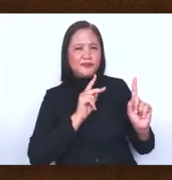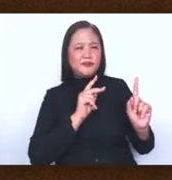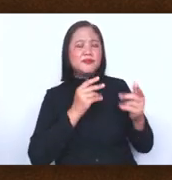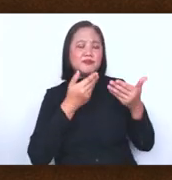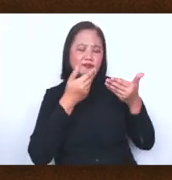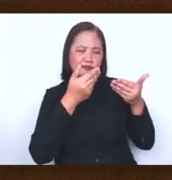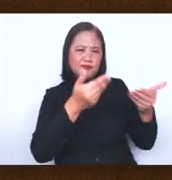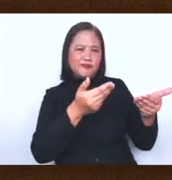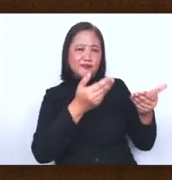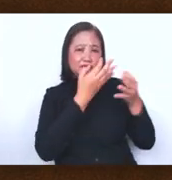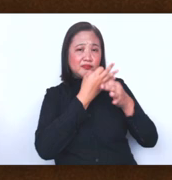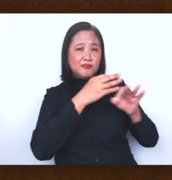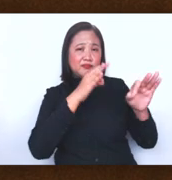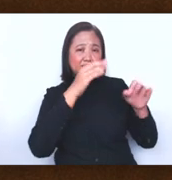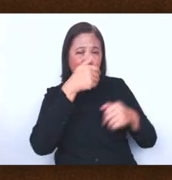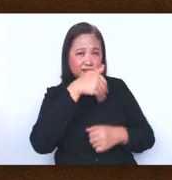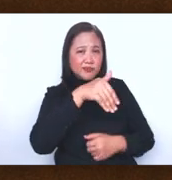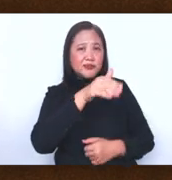Humayo ka na.